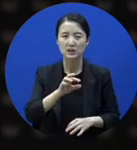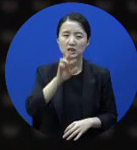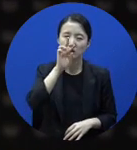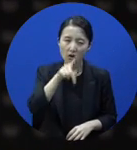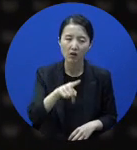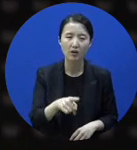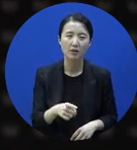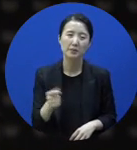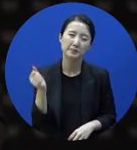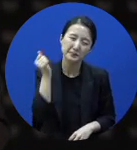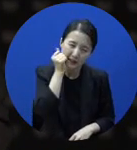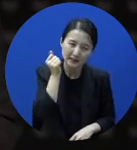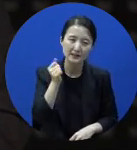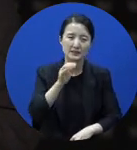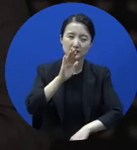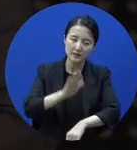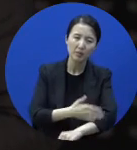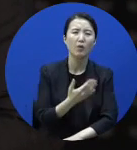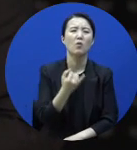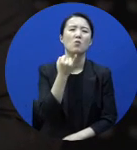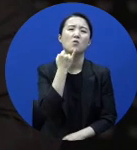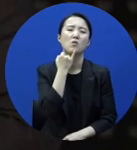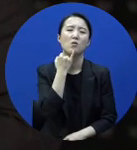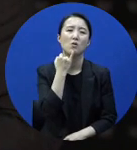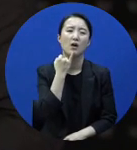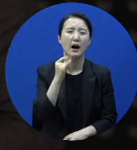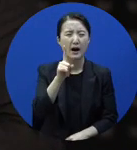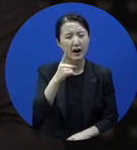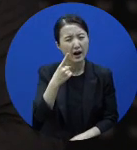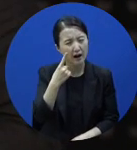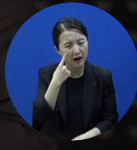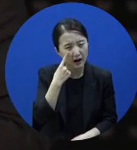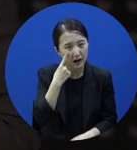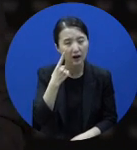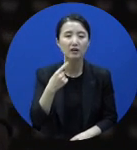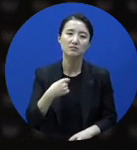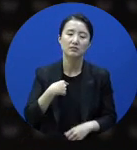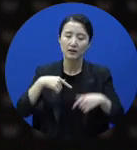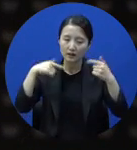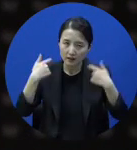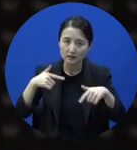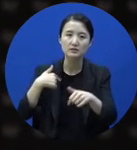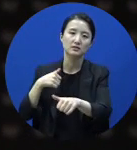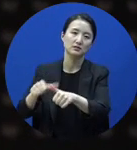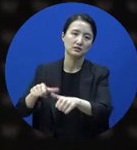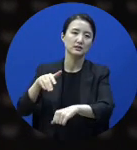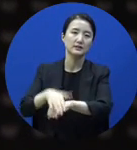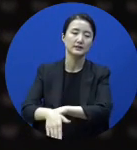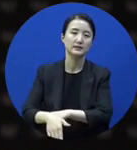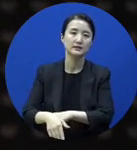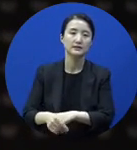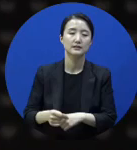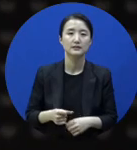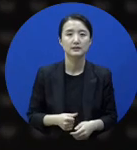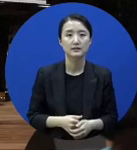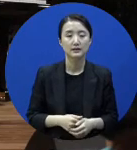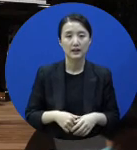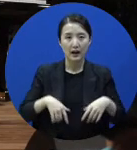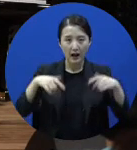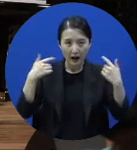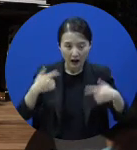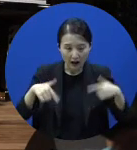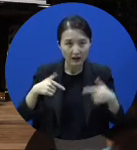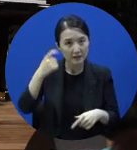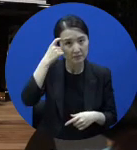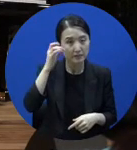해봐라. 실행하고 나면 어떤 게 나오죠? 뭔가 결과가 나오죠. 그거에 대한 피드백이 나올 겁니다. 우리 그렇잖아요. 어디 갔다